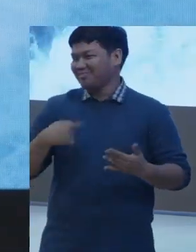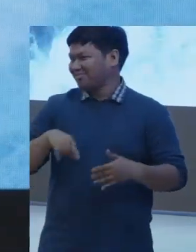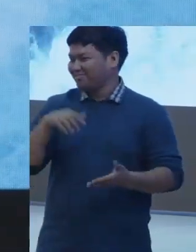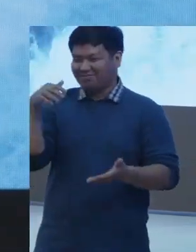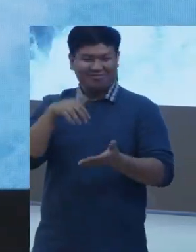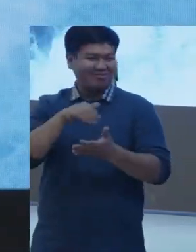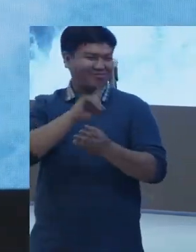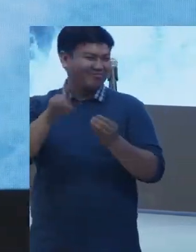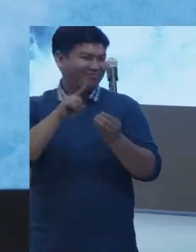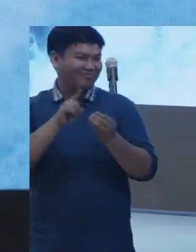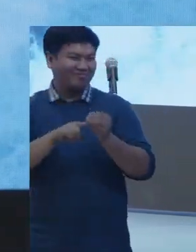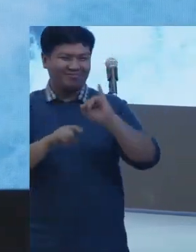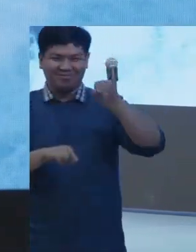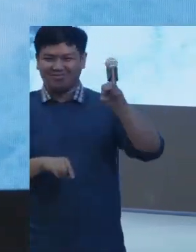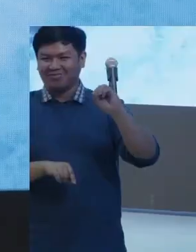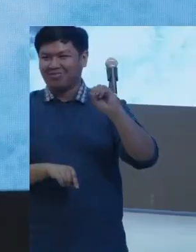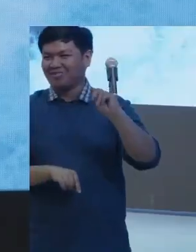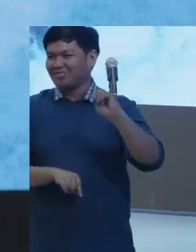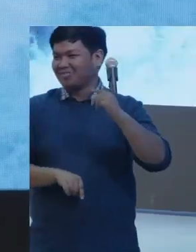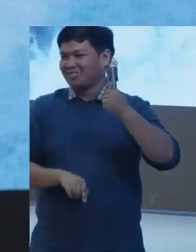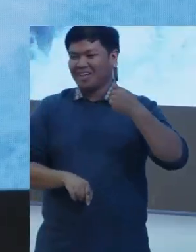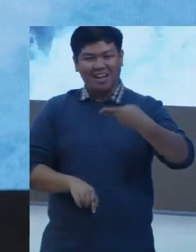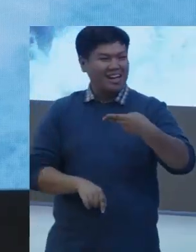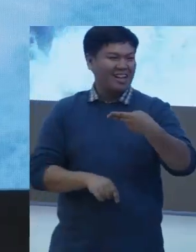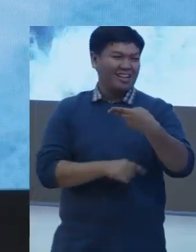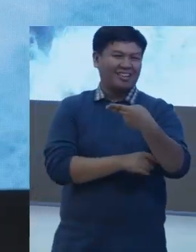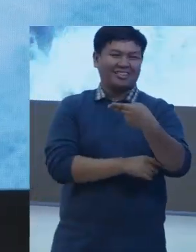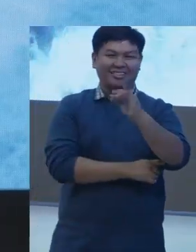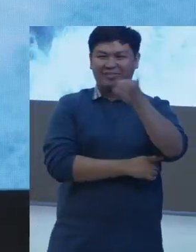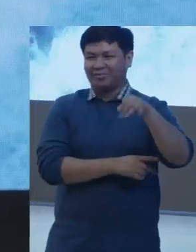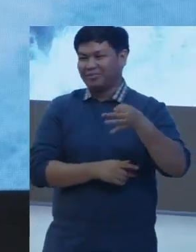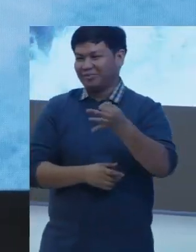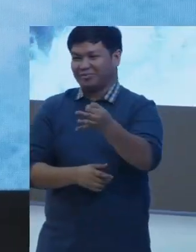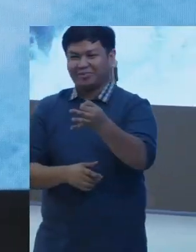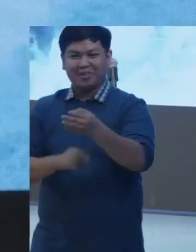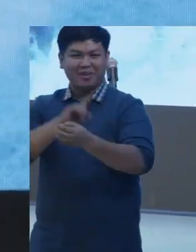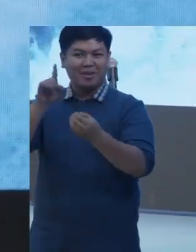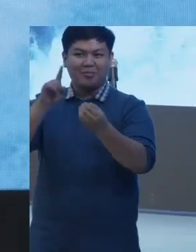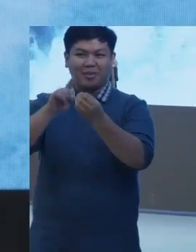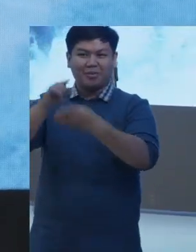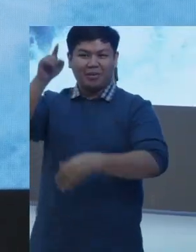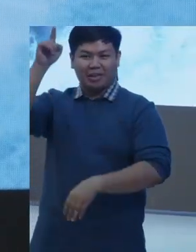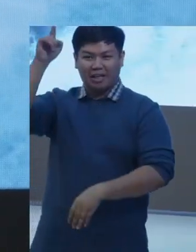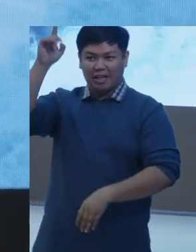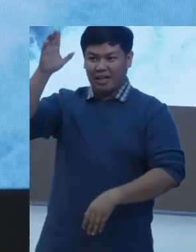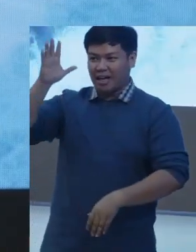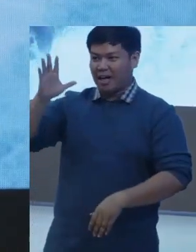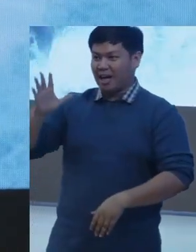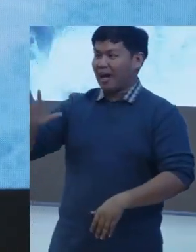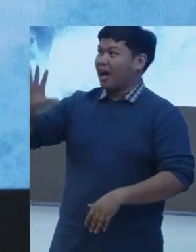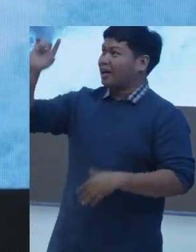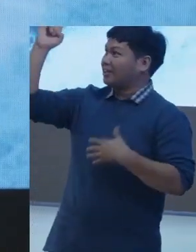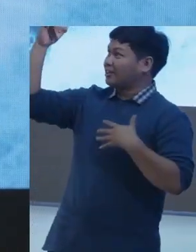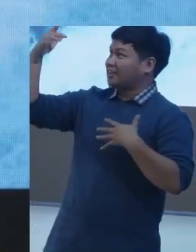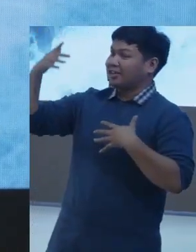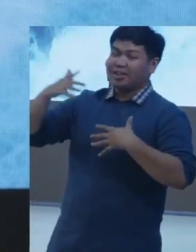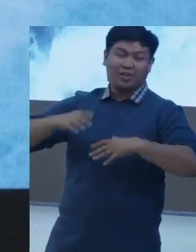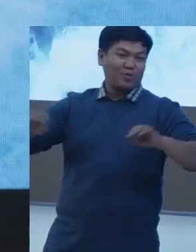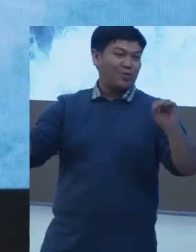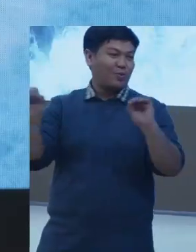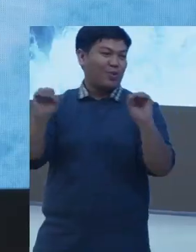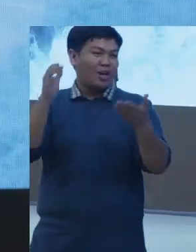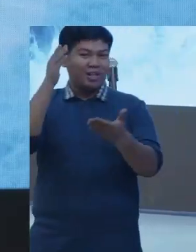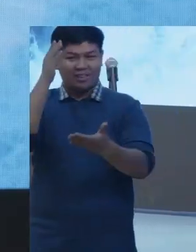Ang theme po nito ay God's Relentless Grace, ang walang kapagurang grasya at kagandahang loob